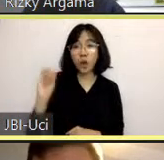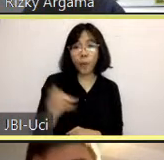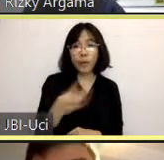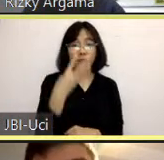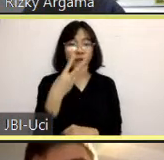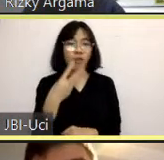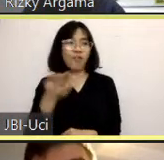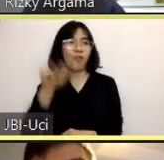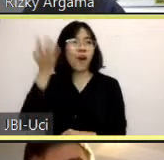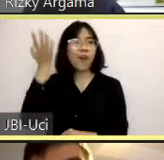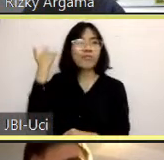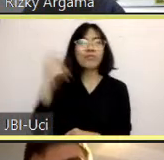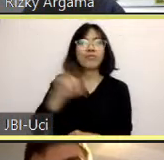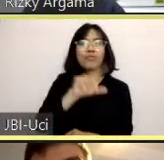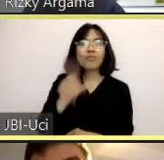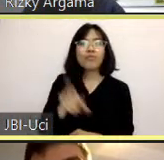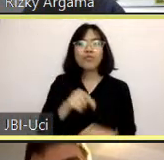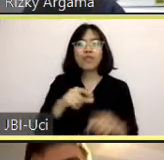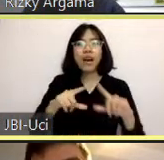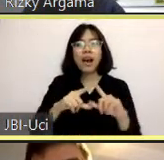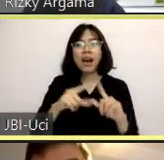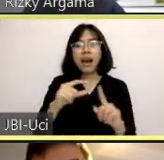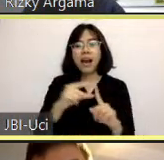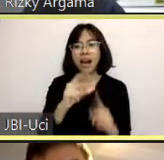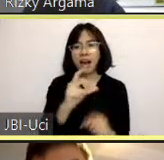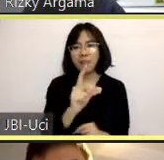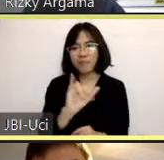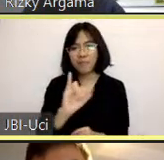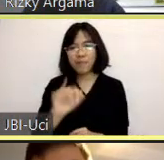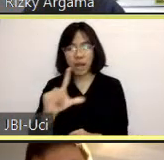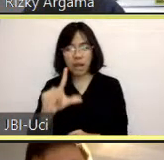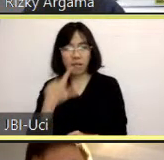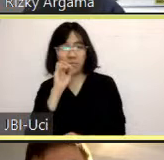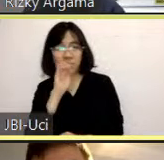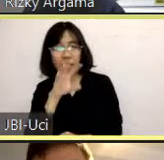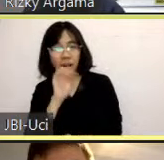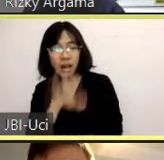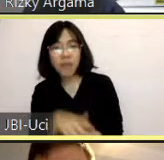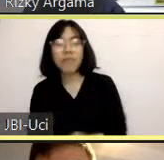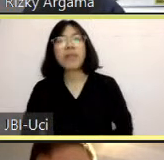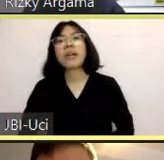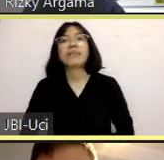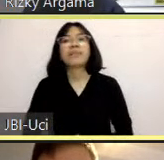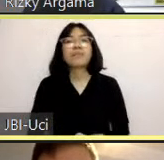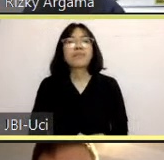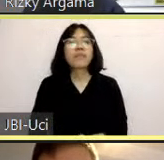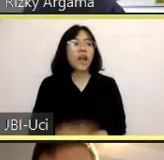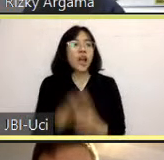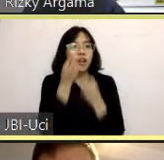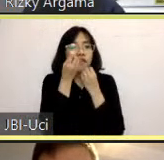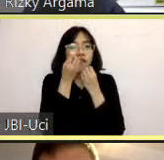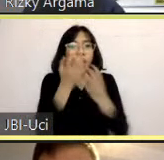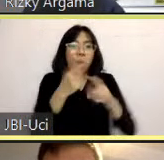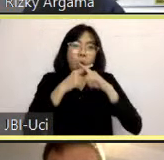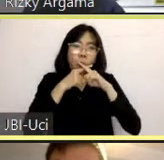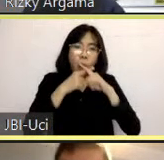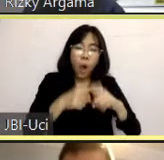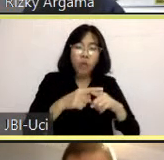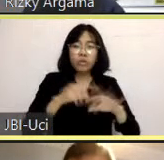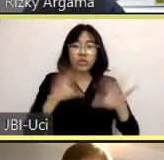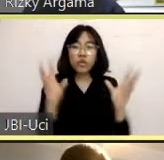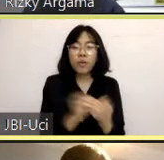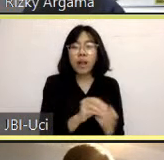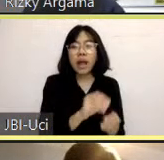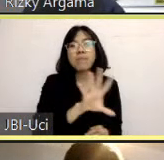bulan April 2020 menyampaikan bahwa ada 554 isu hoax tersebar di 1.209